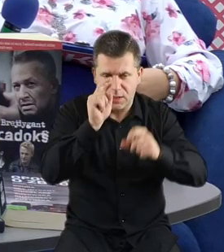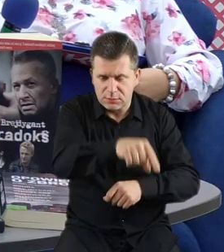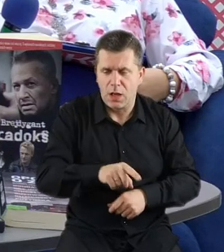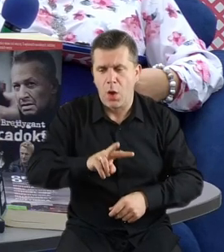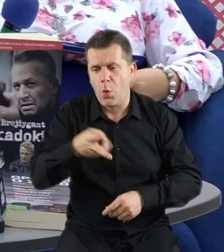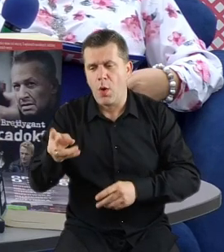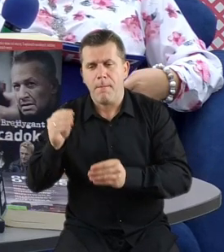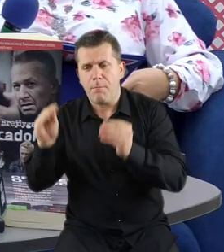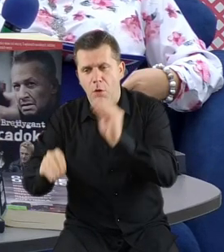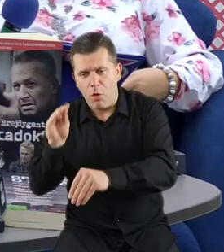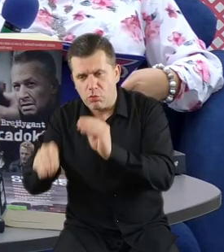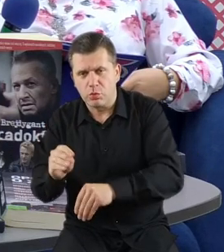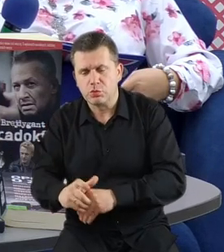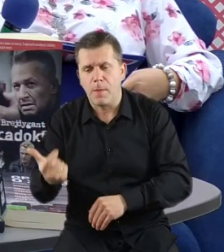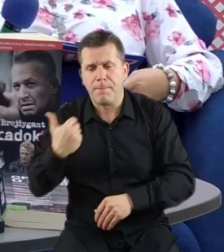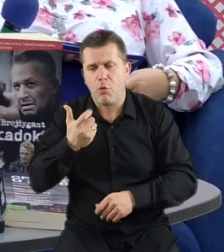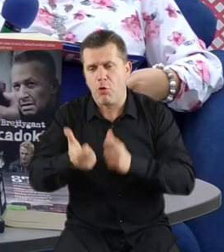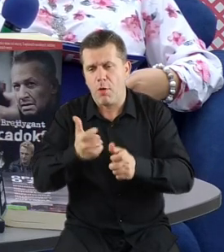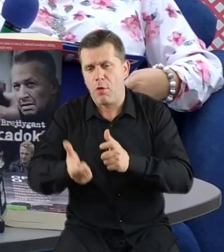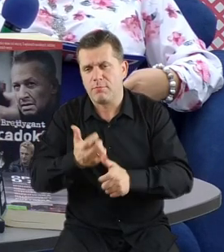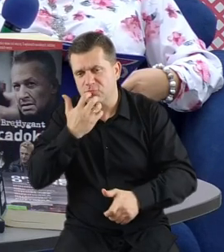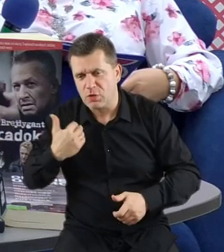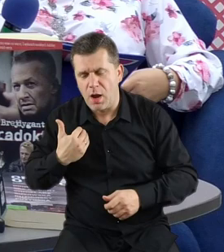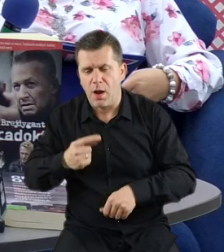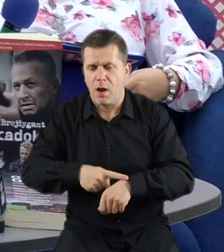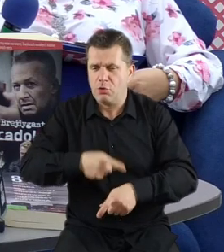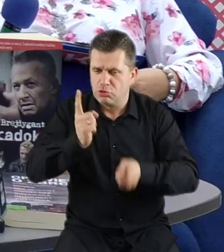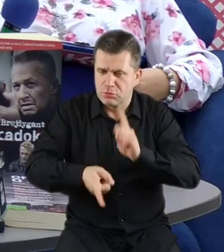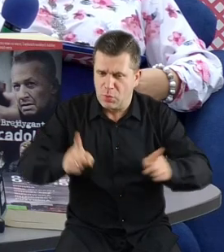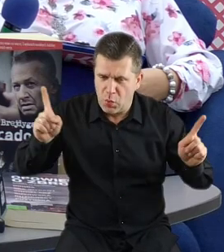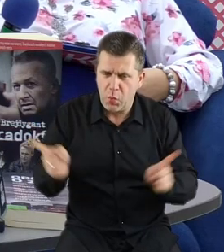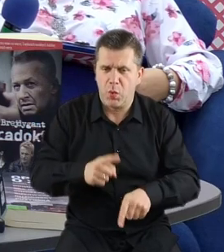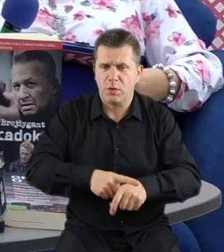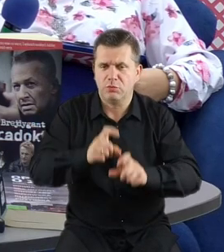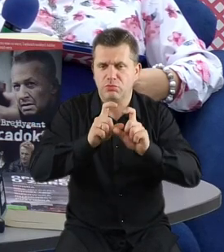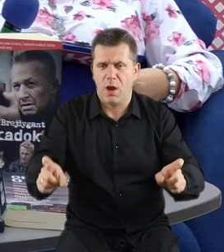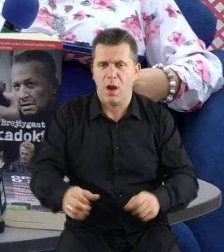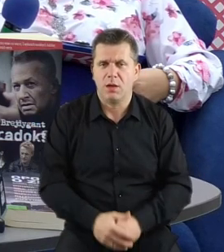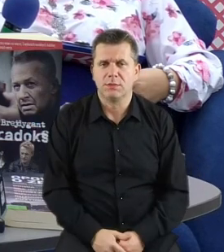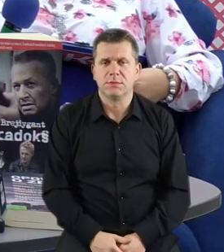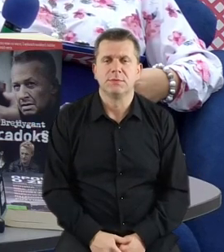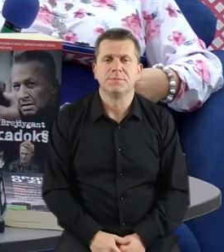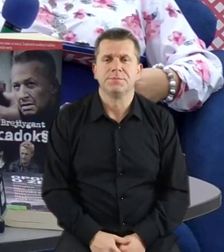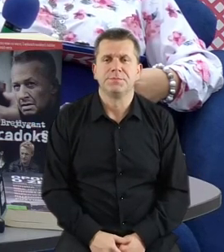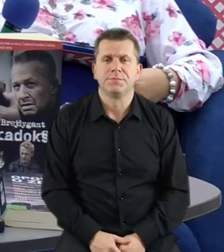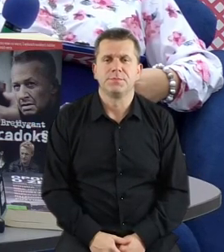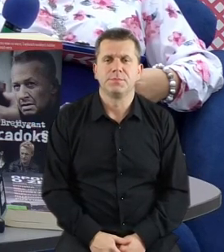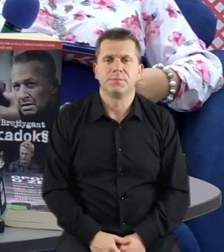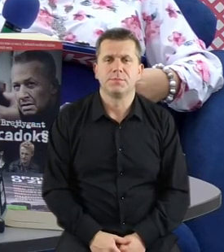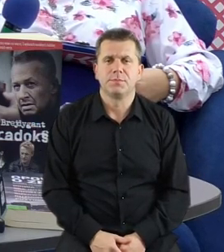już montuje to, co zrobił wcześniej. Chodzi o to, żeby to skrócić, ten cały proces dość złożony